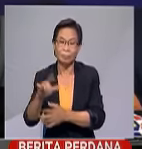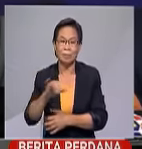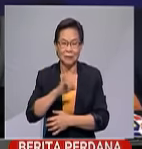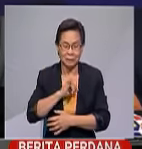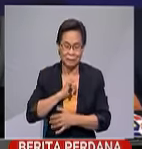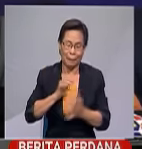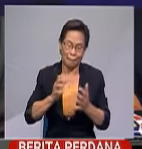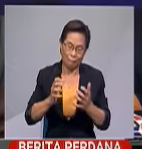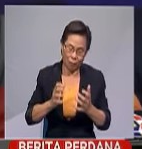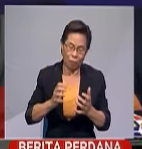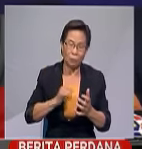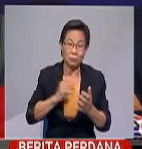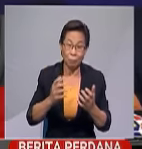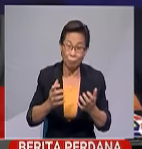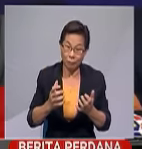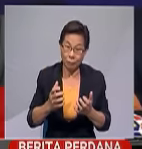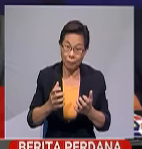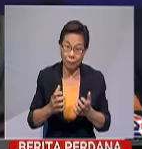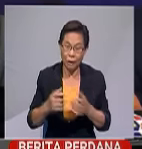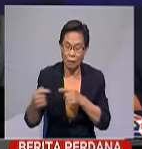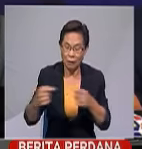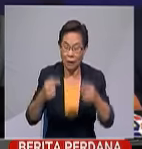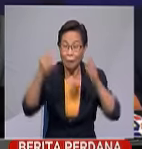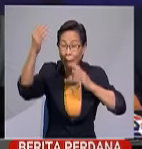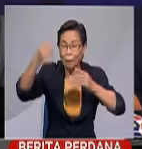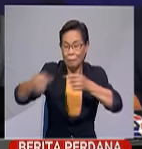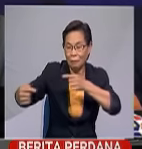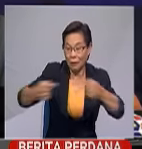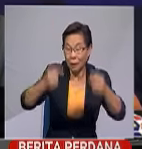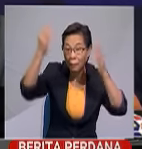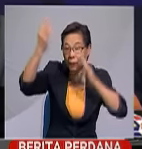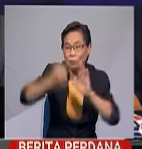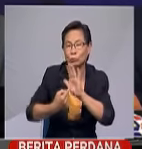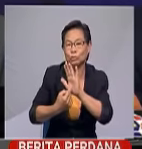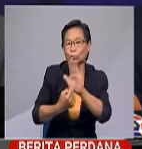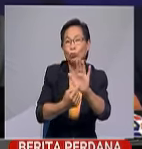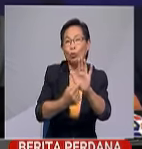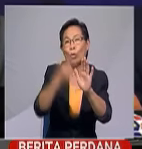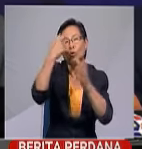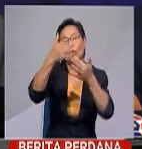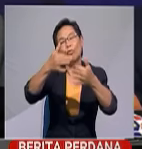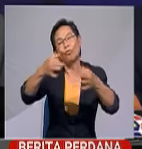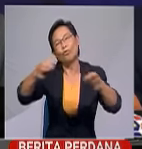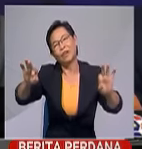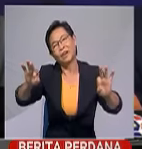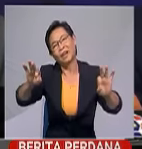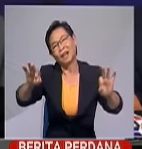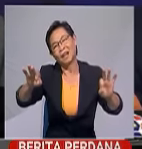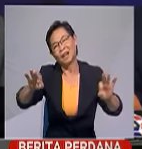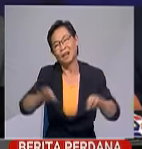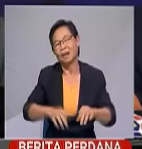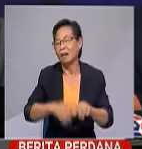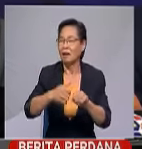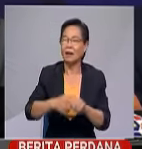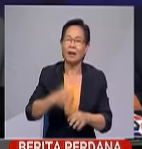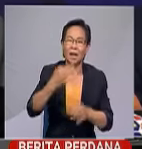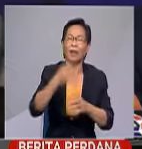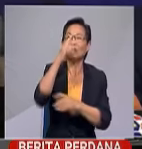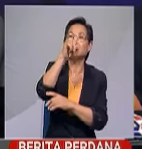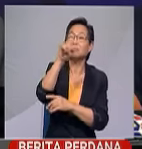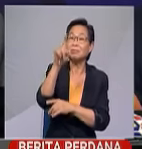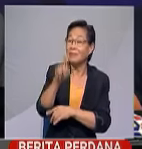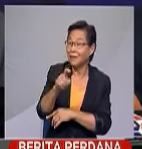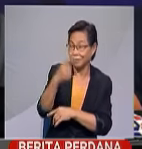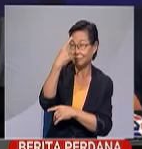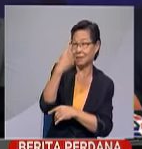Saya nakkan Liga Malaysia ni ditayangkan untuk free dan juga PTV. Kalau tanyakan. Jadi